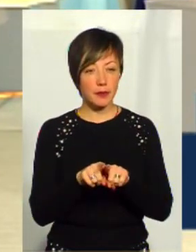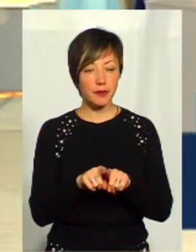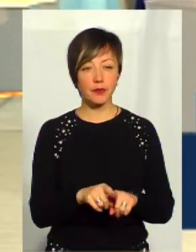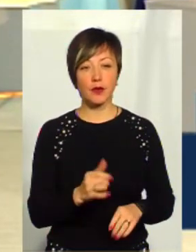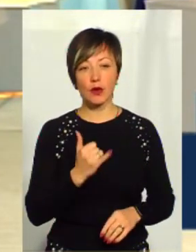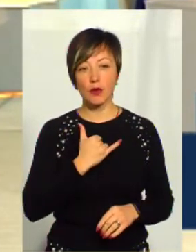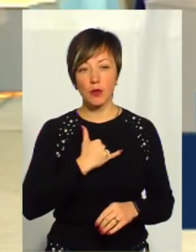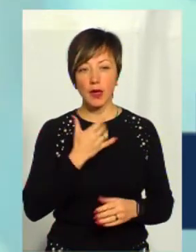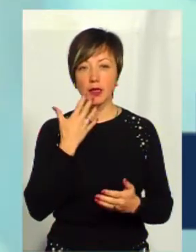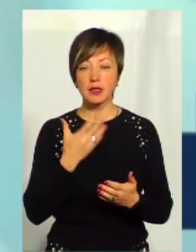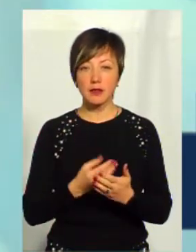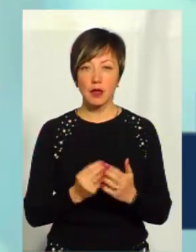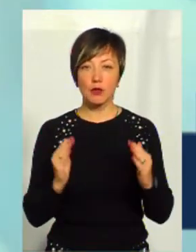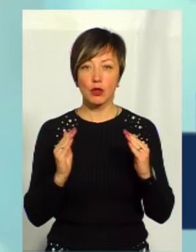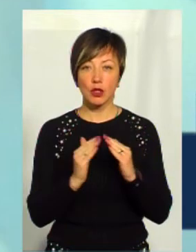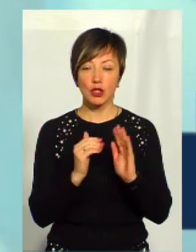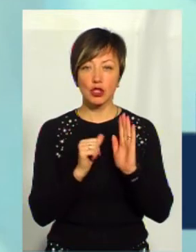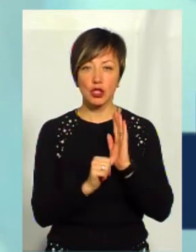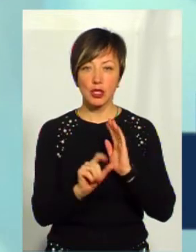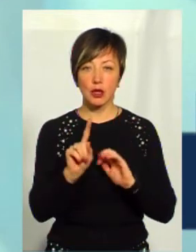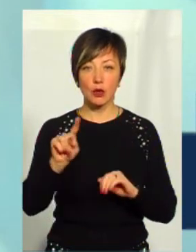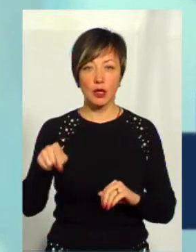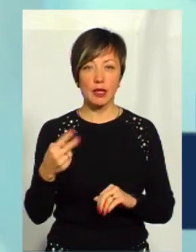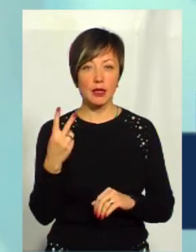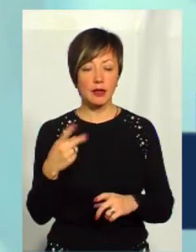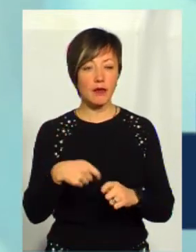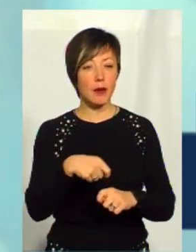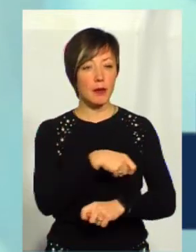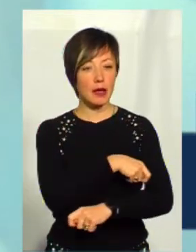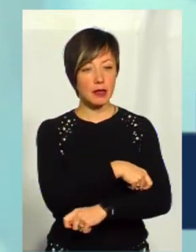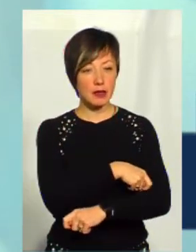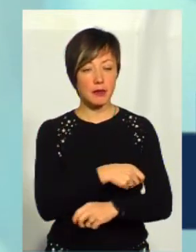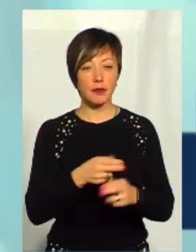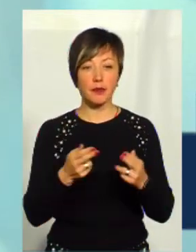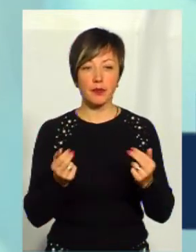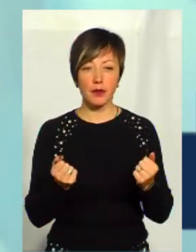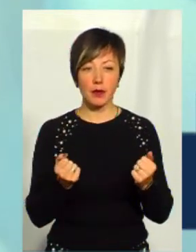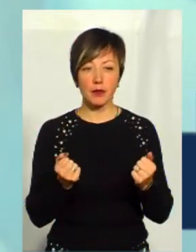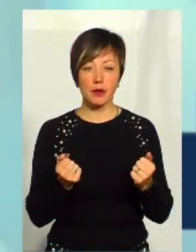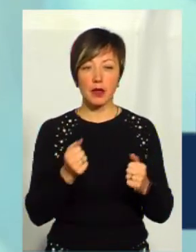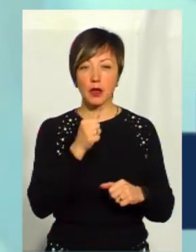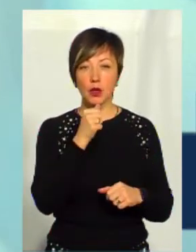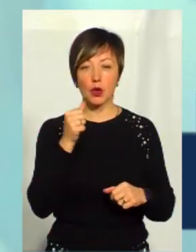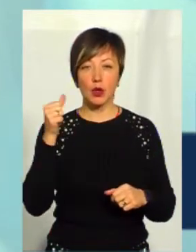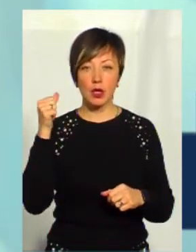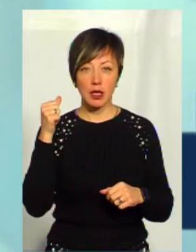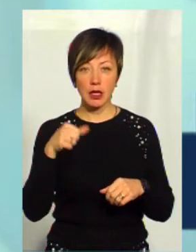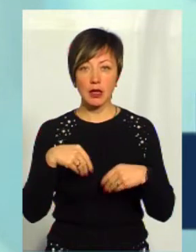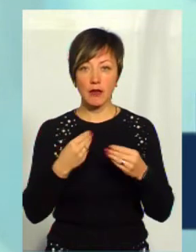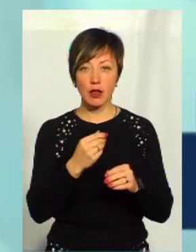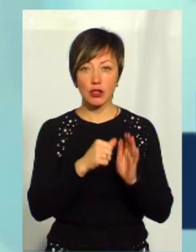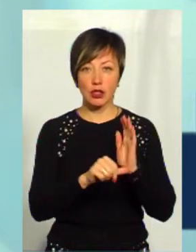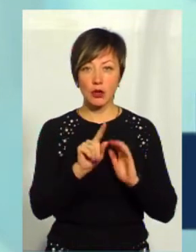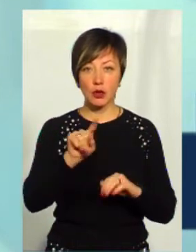В мене свій будинок, 61,2 квадратних метра. Да. Вторік давали на